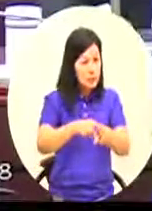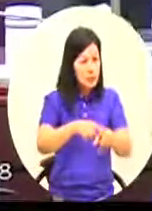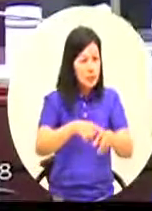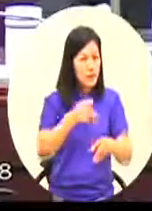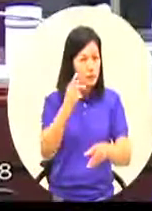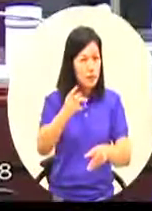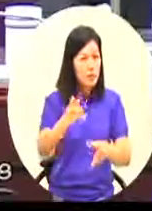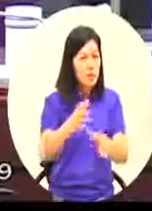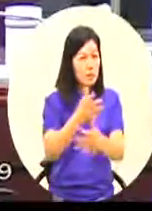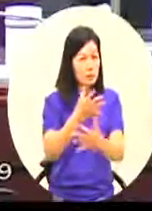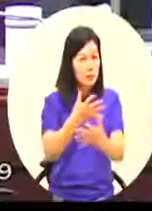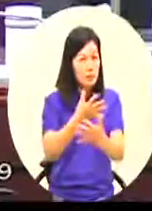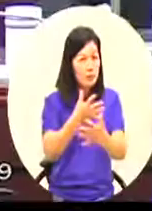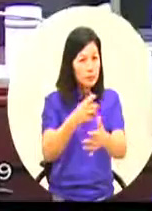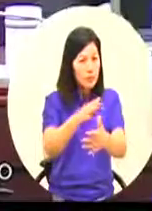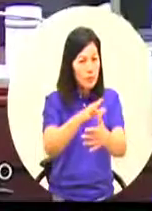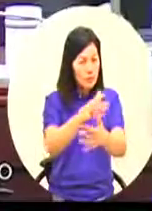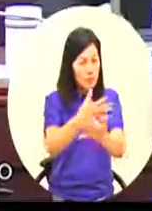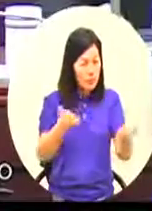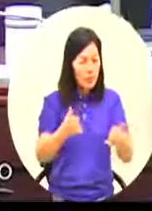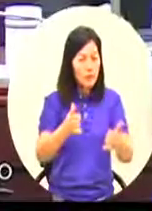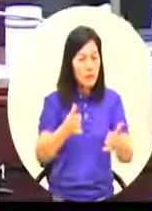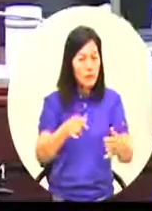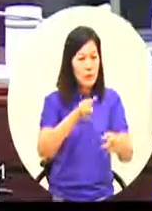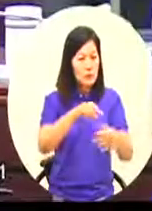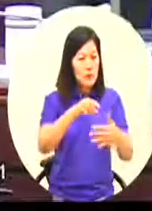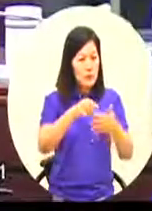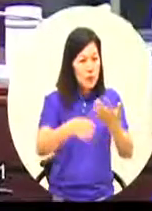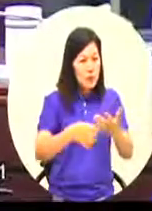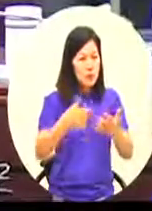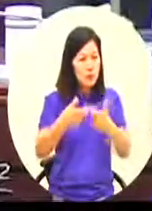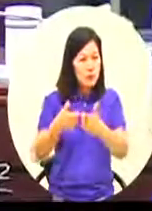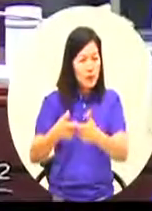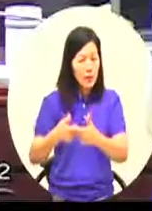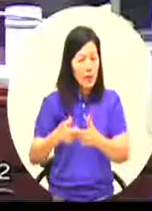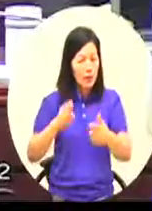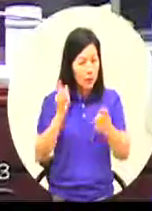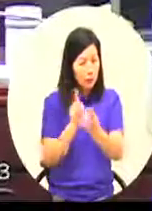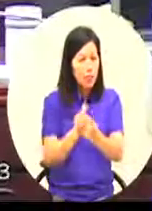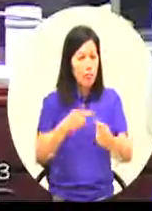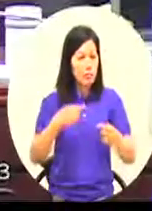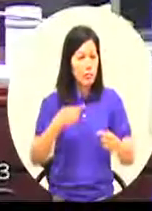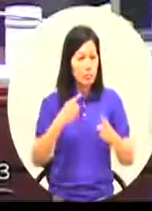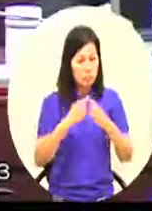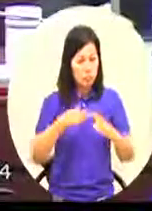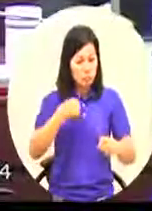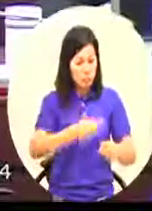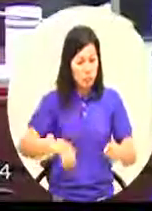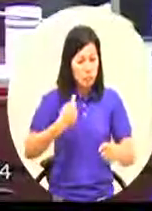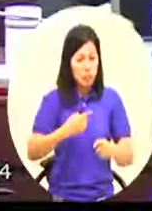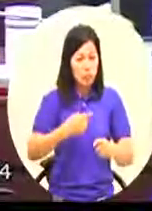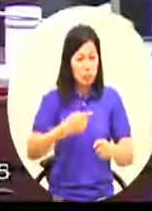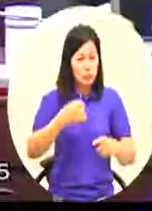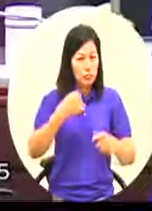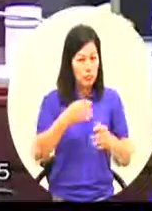根据我们的了解，它确实对人的健康是没有影响，不过民